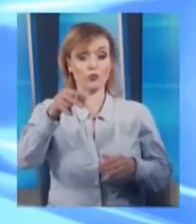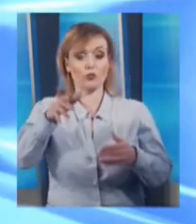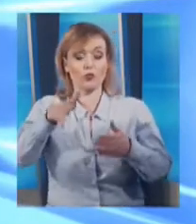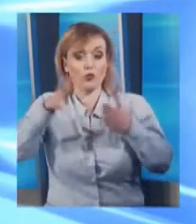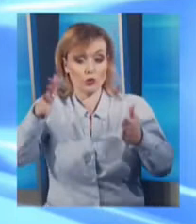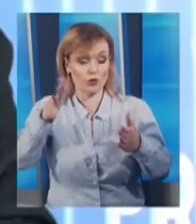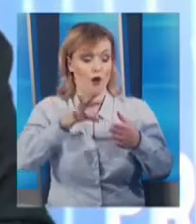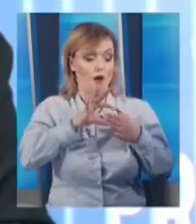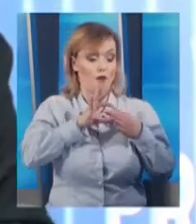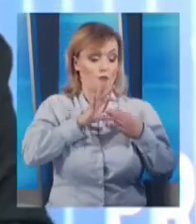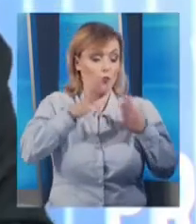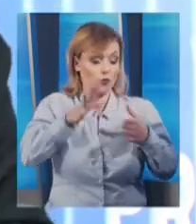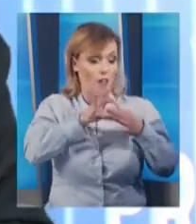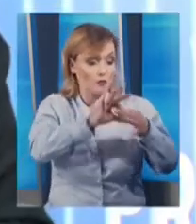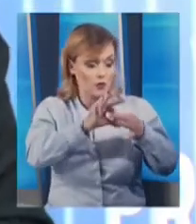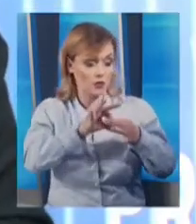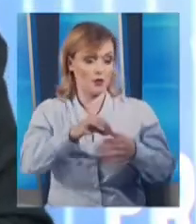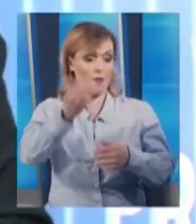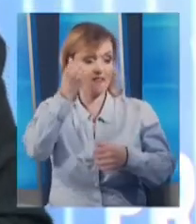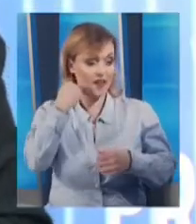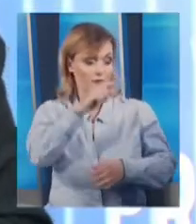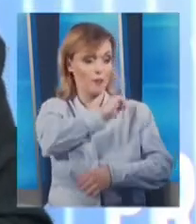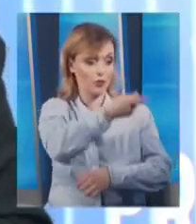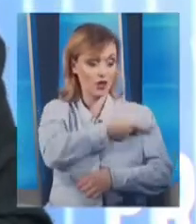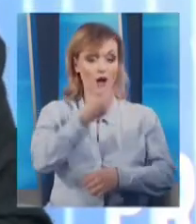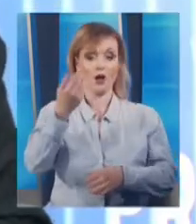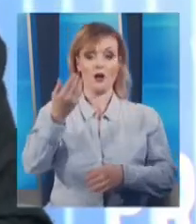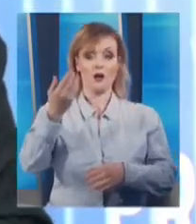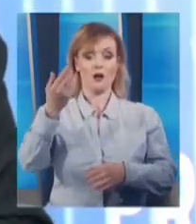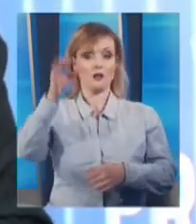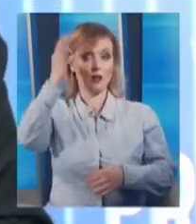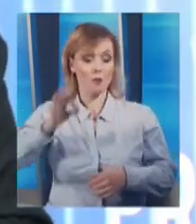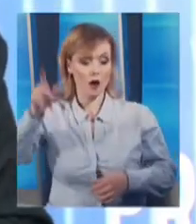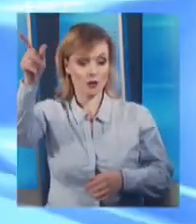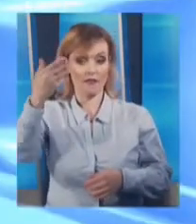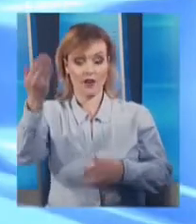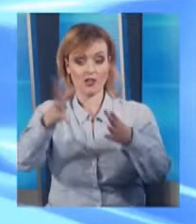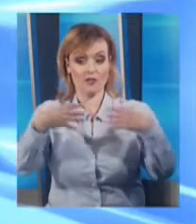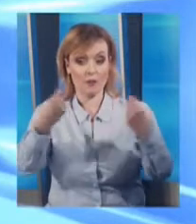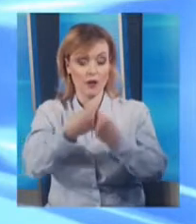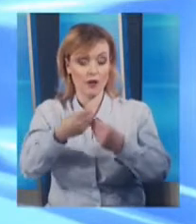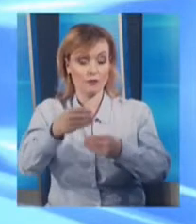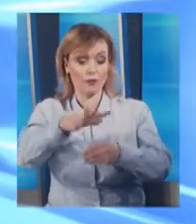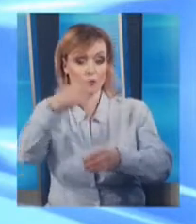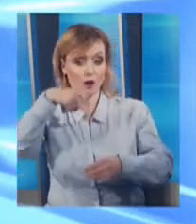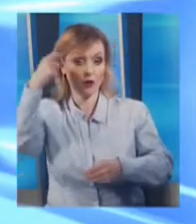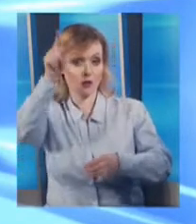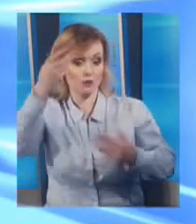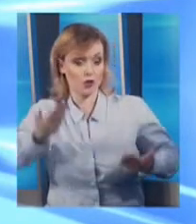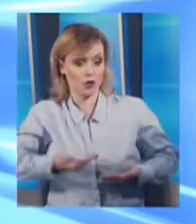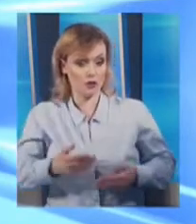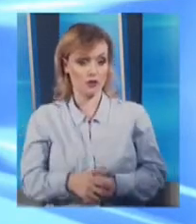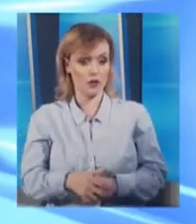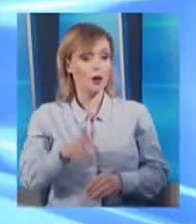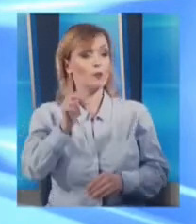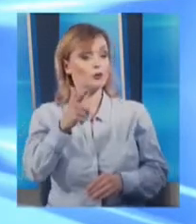cu Germania, mai vechi, mai puternice. Familia noastră a fost acolo multă vreme. De ce credeți că totuși a